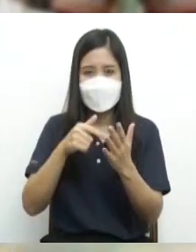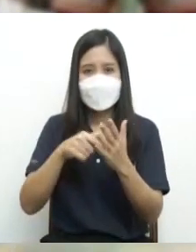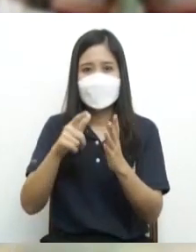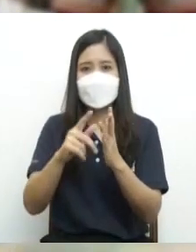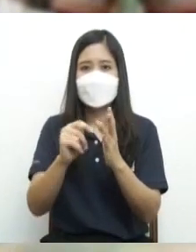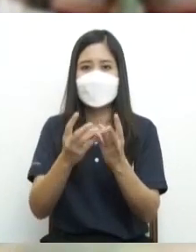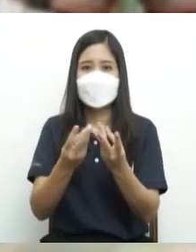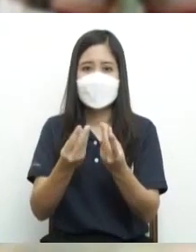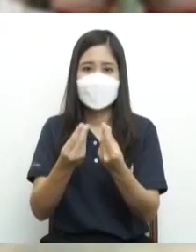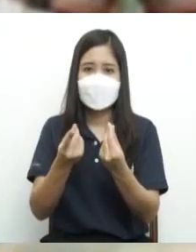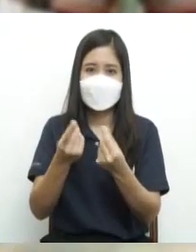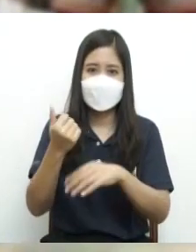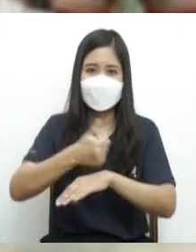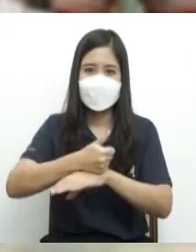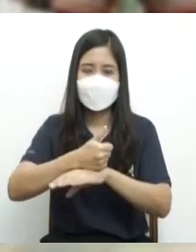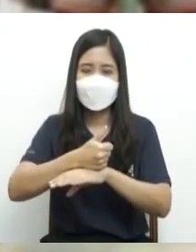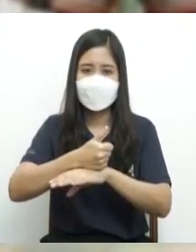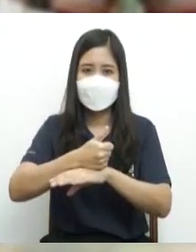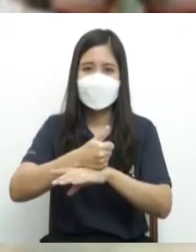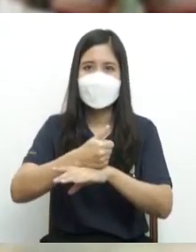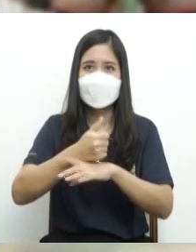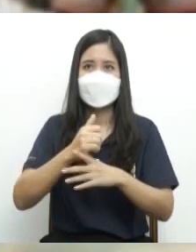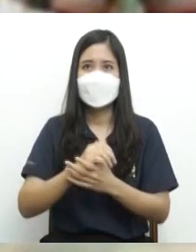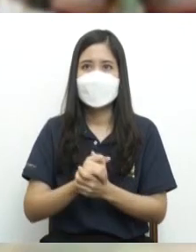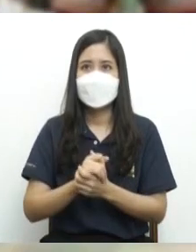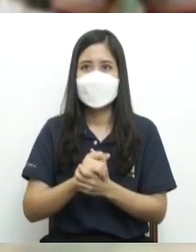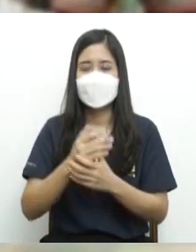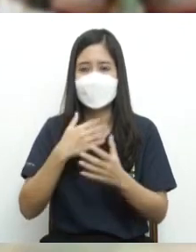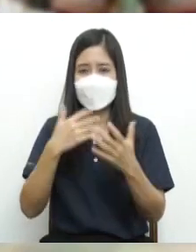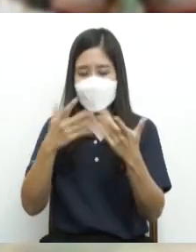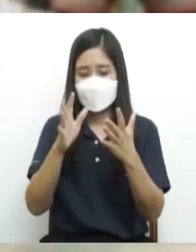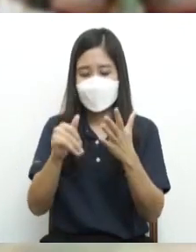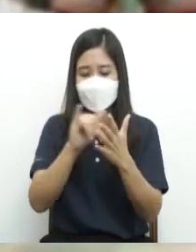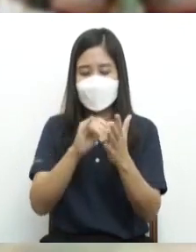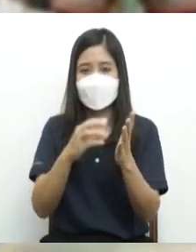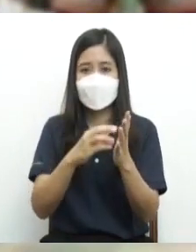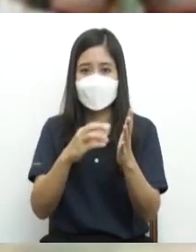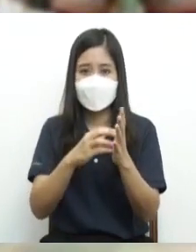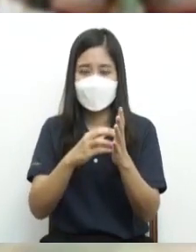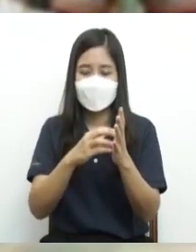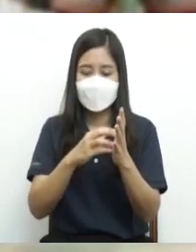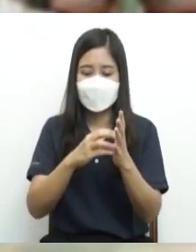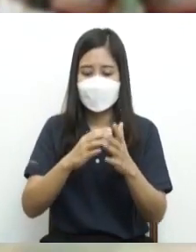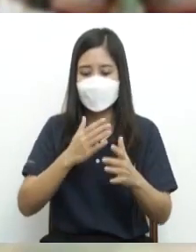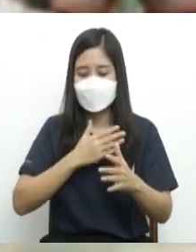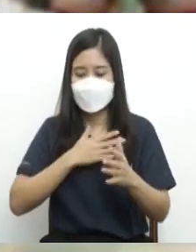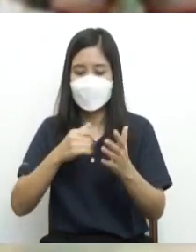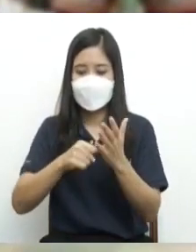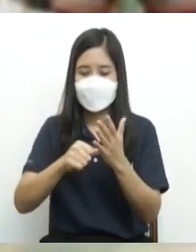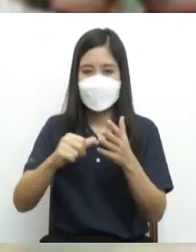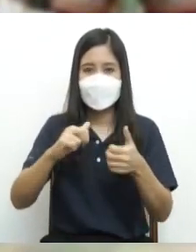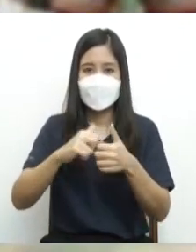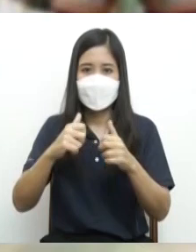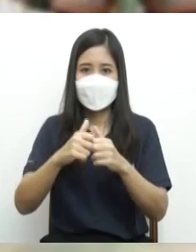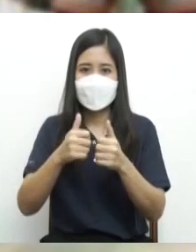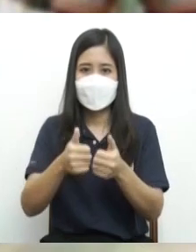ความร่วมมือของผู้ร่วมงานทุกฝ่ายแม้กระทั่งผู้บัญชาที่อยู่ส่วนกลางเนี่ยนะทำให้ผมแก้ปัญหาเหล่านั้นได้จนไป